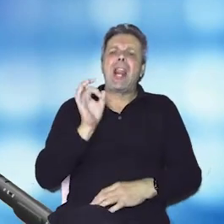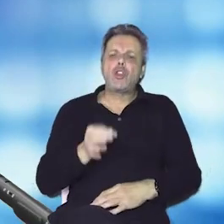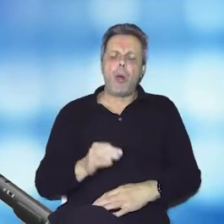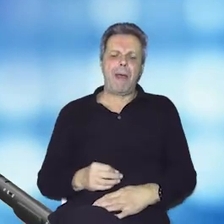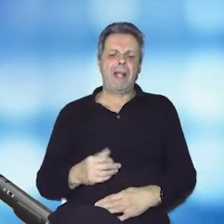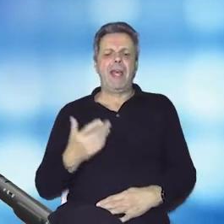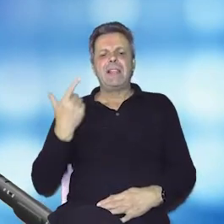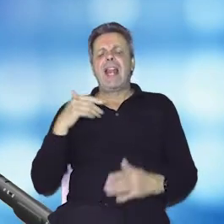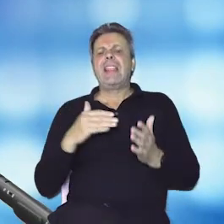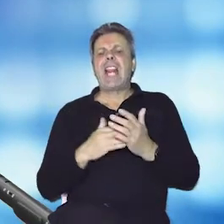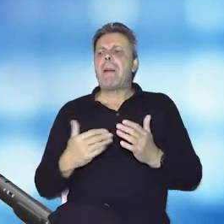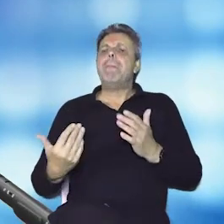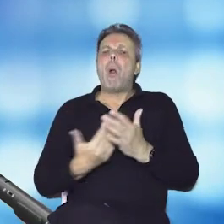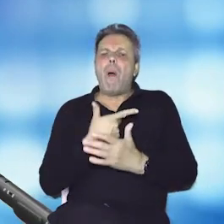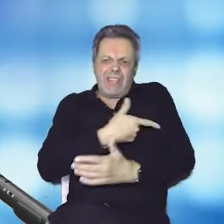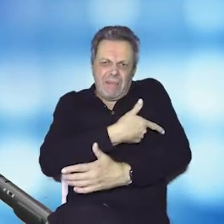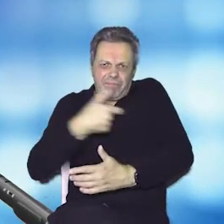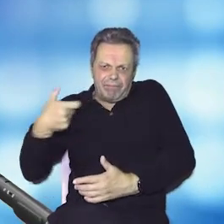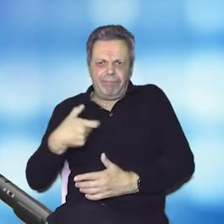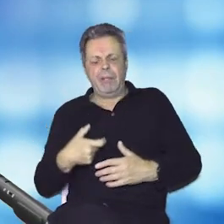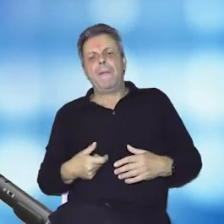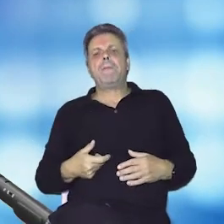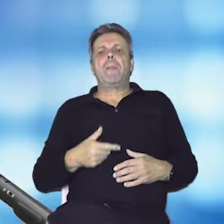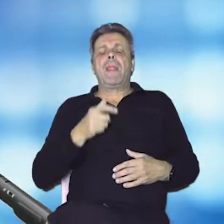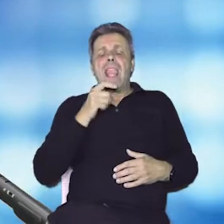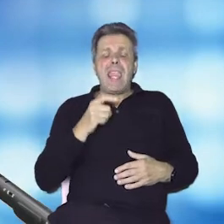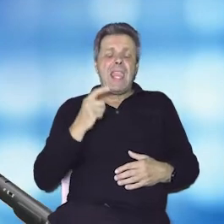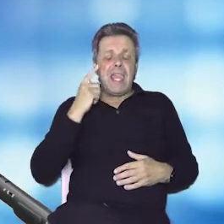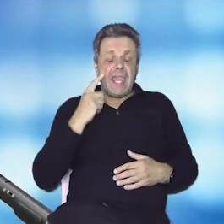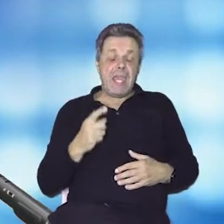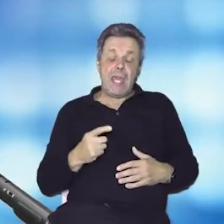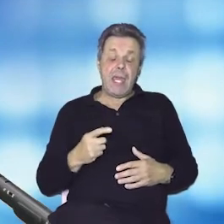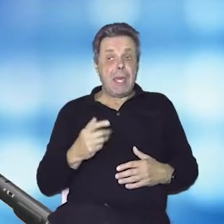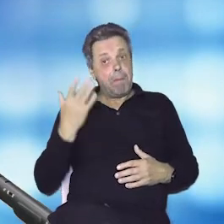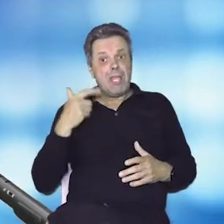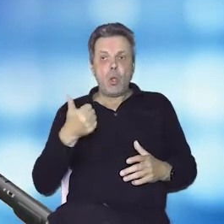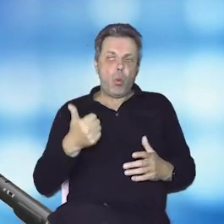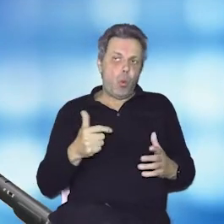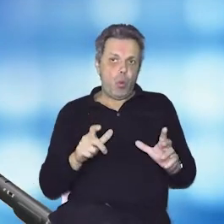da li treba ponoviti punkciju i cijelo to vrijeme biti u nekakvom